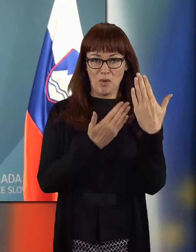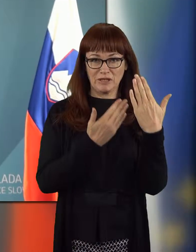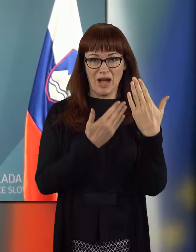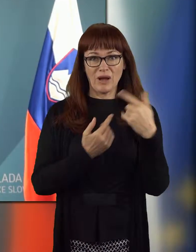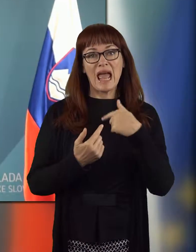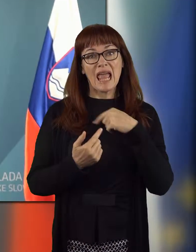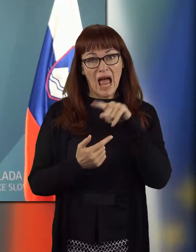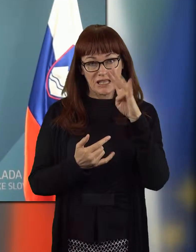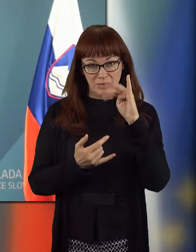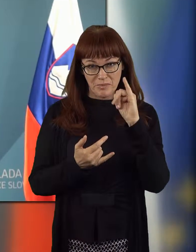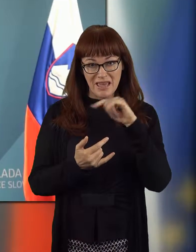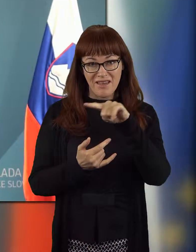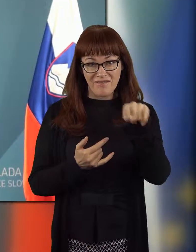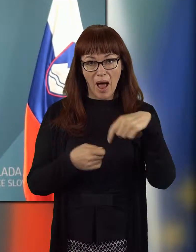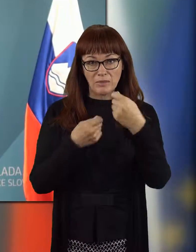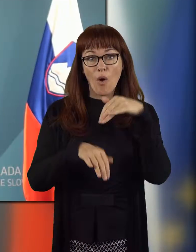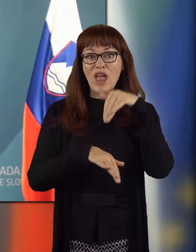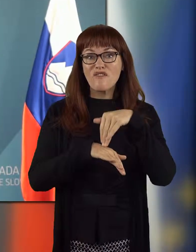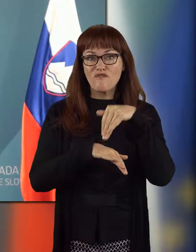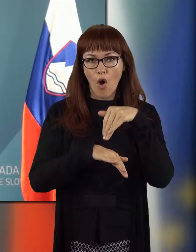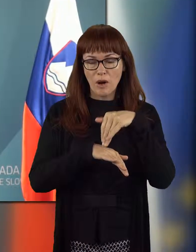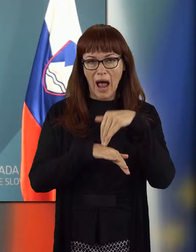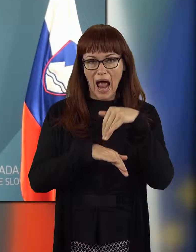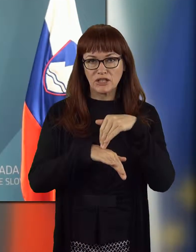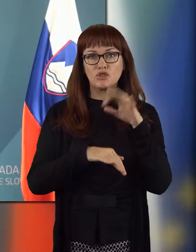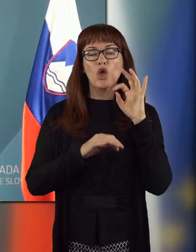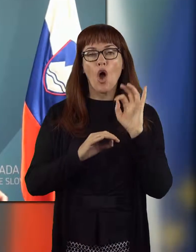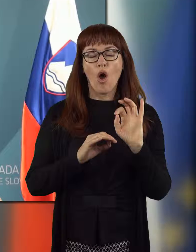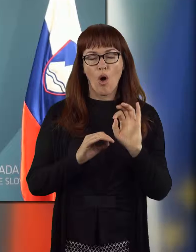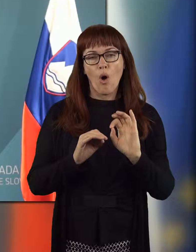Lepo pozdravljeni, jaz bi vam dal informacijo o